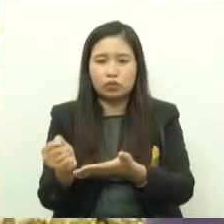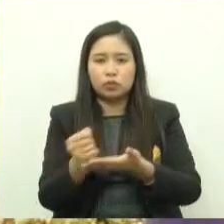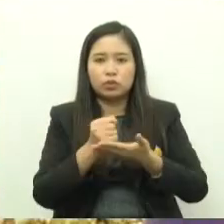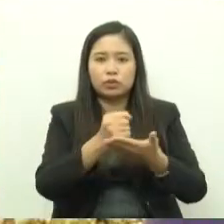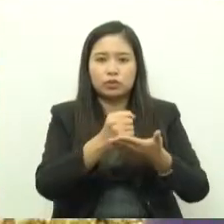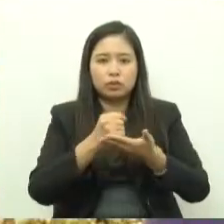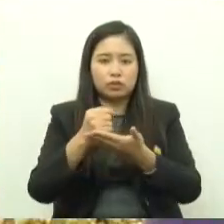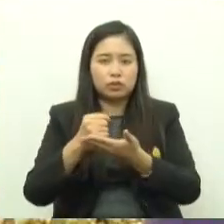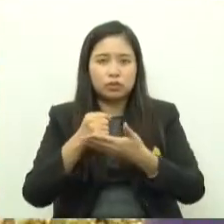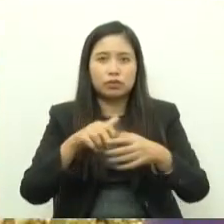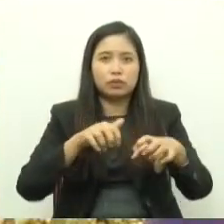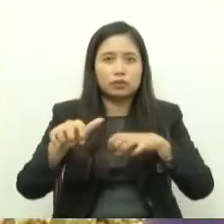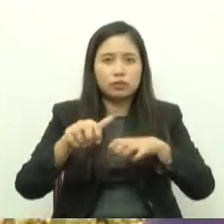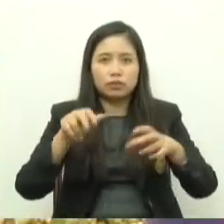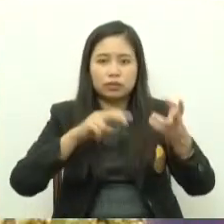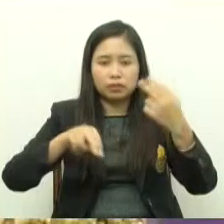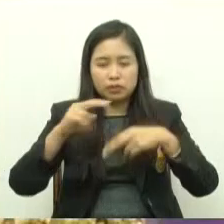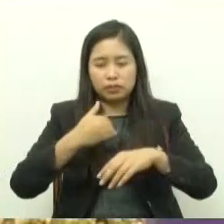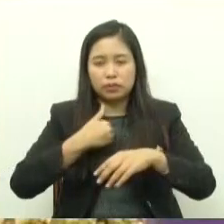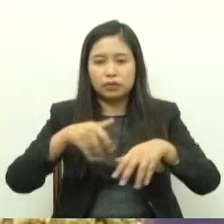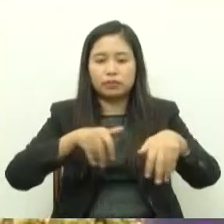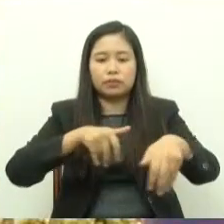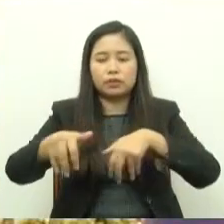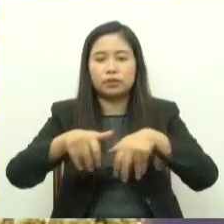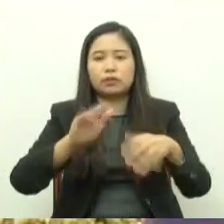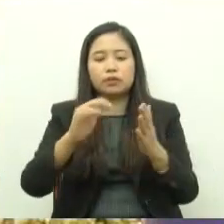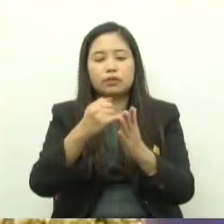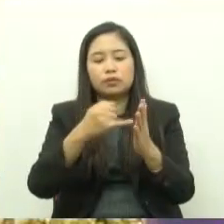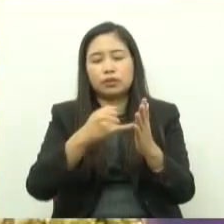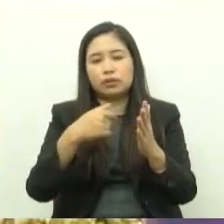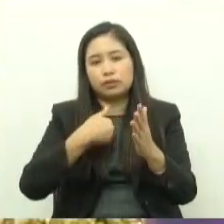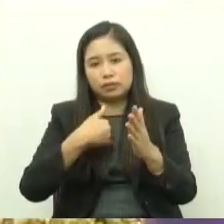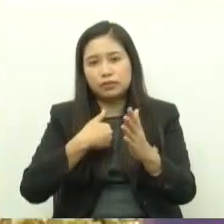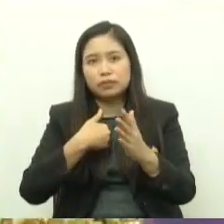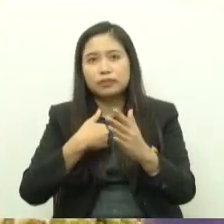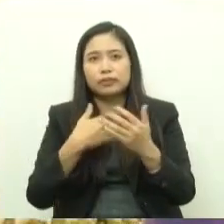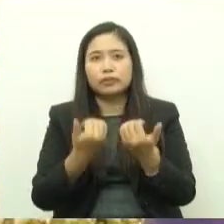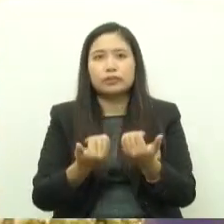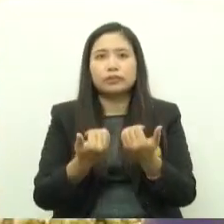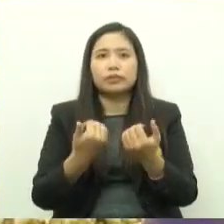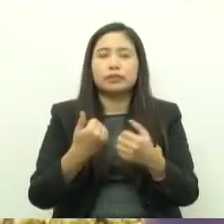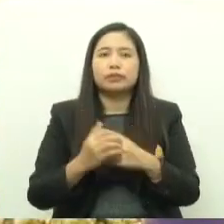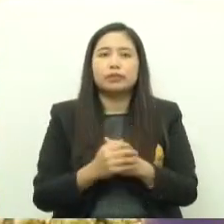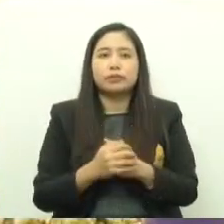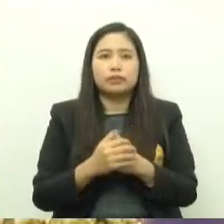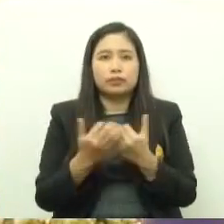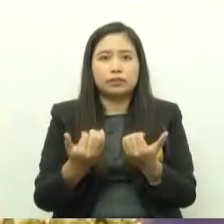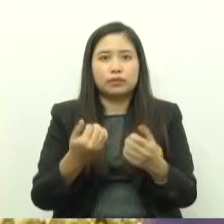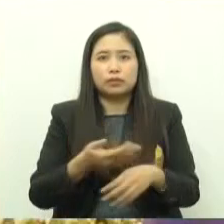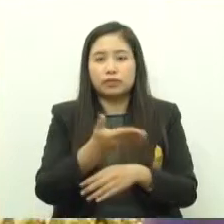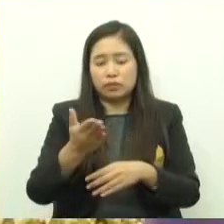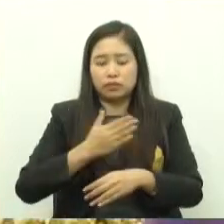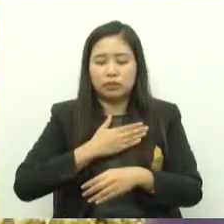วาอารามแม้แต่พี่น้องประชาชนของแต่ละจังหวัดนะครับได้ให้ความร่วมมือกับงานนี้เป็นอย่างดีผมเองในนาม